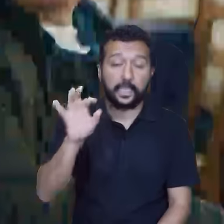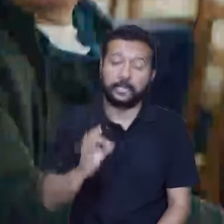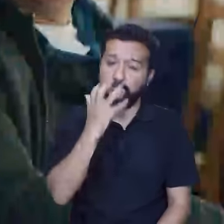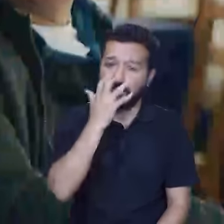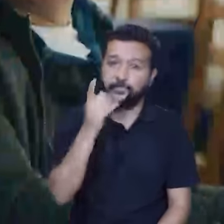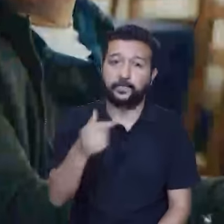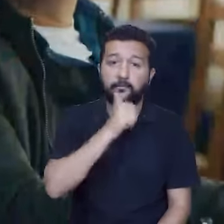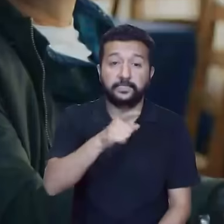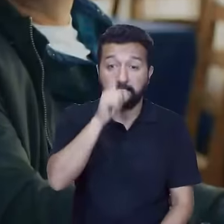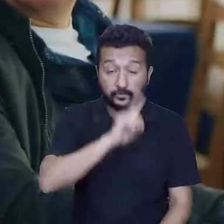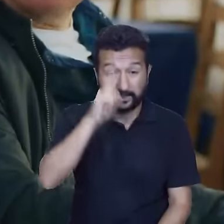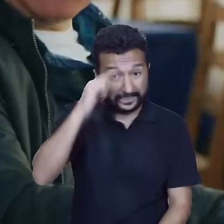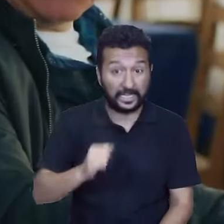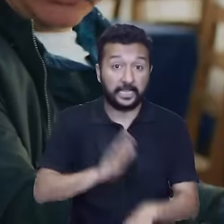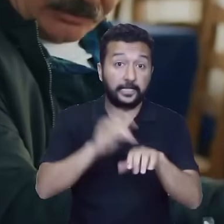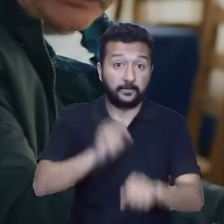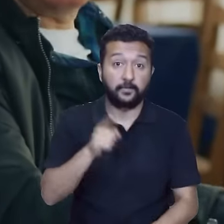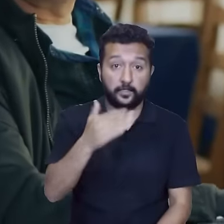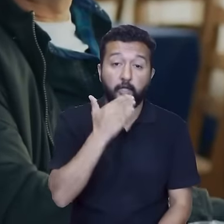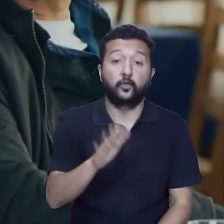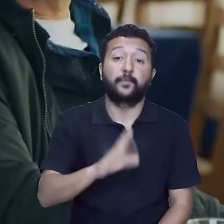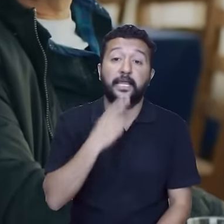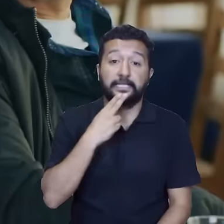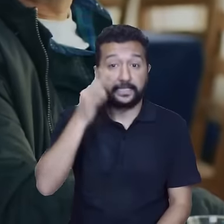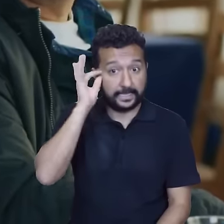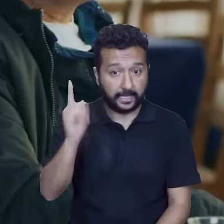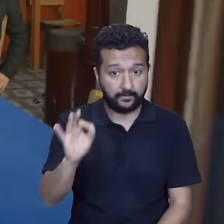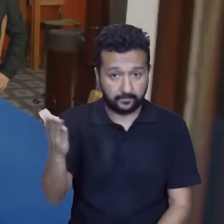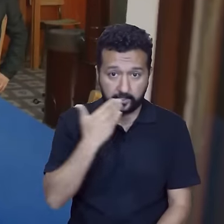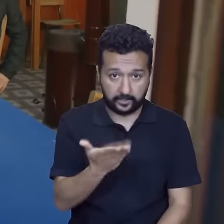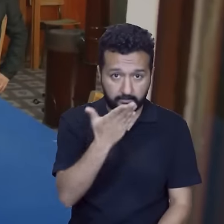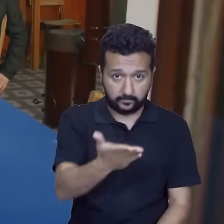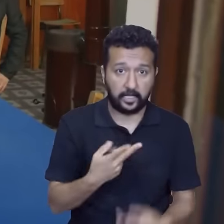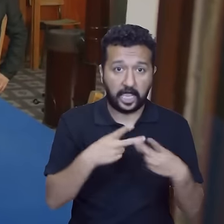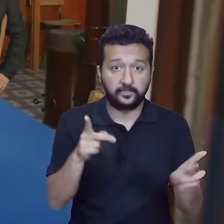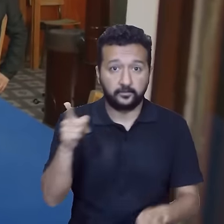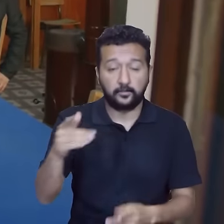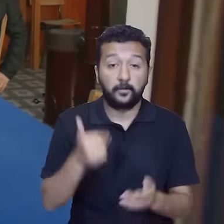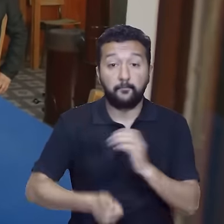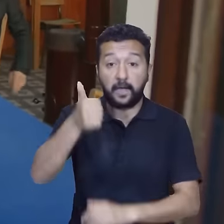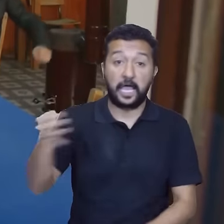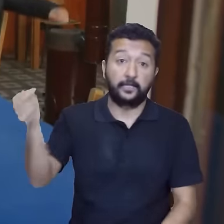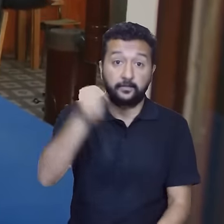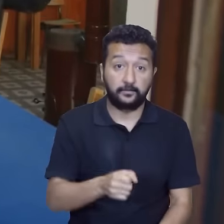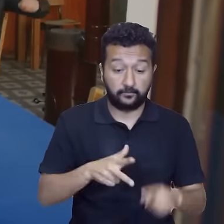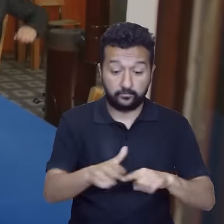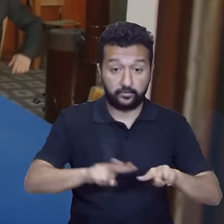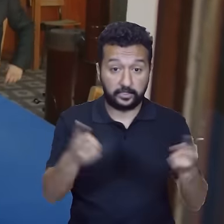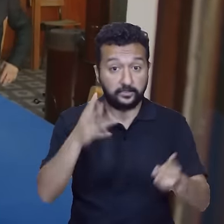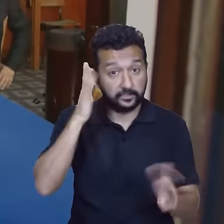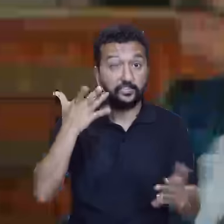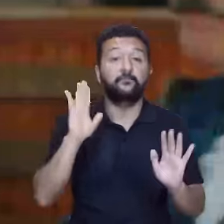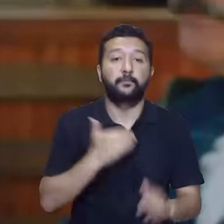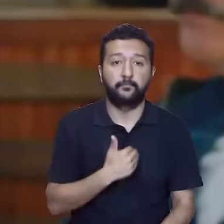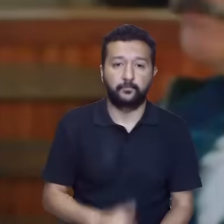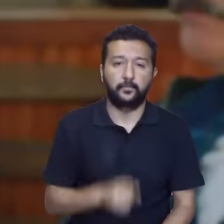beklenir. Abi sırf sana inat yapar vallahi. Sen söylemedin mi kadın zır deli diye? Vallahi açılışa bakan getirirse kurdeleyi kesmek için